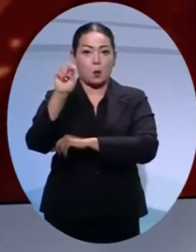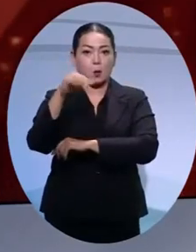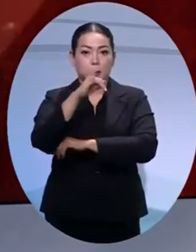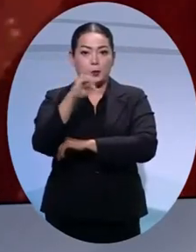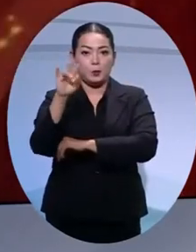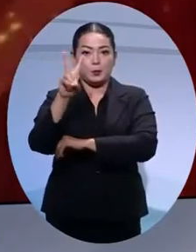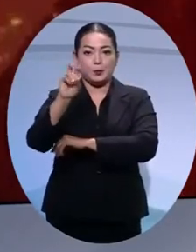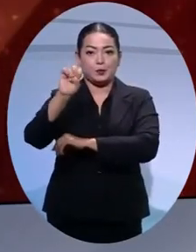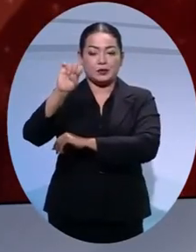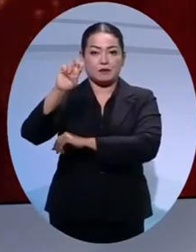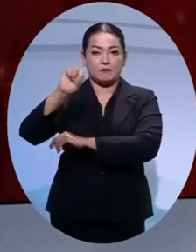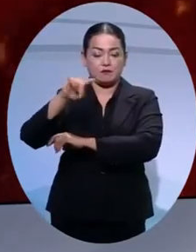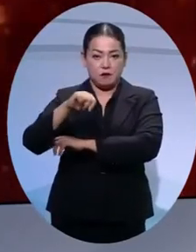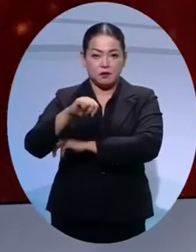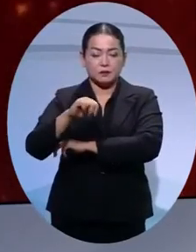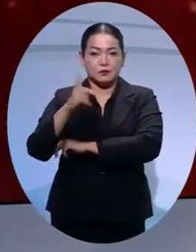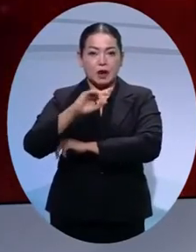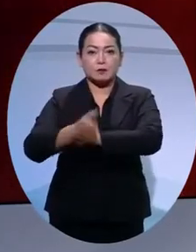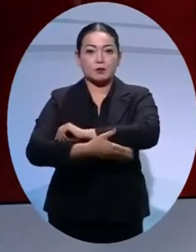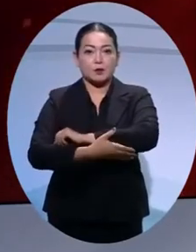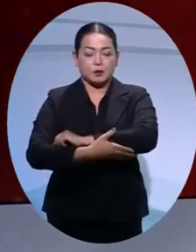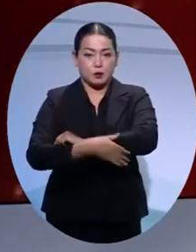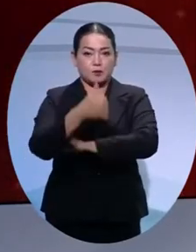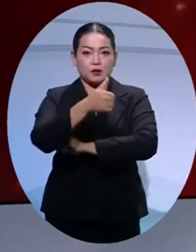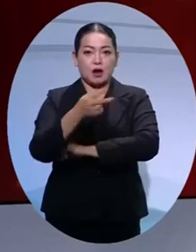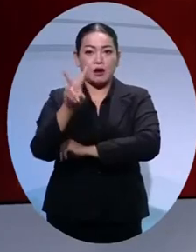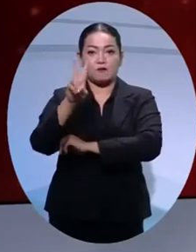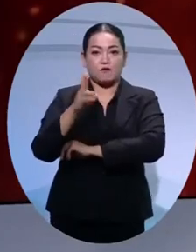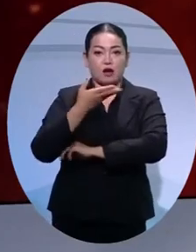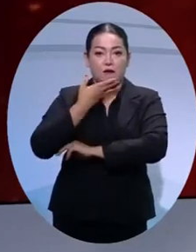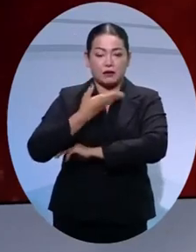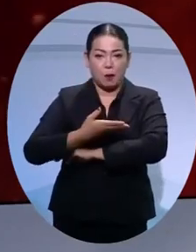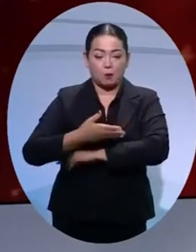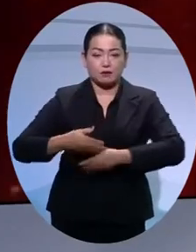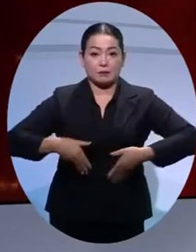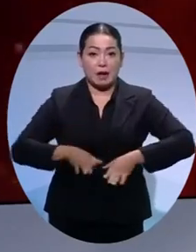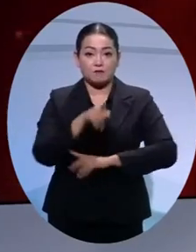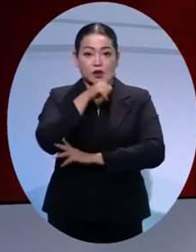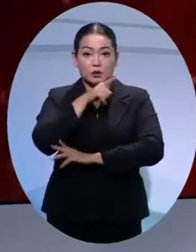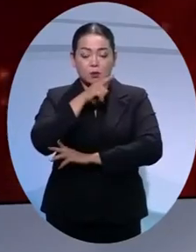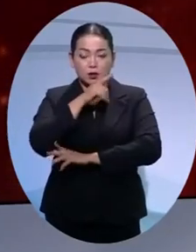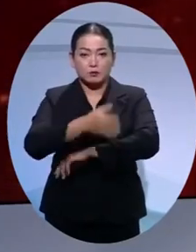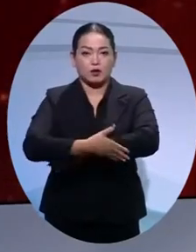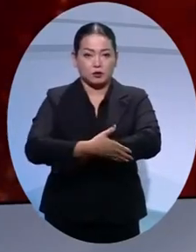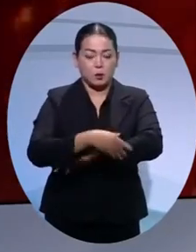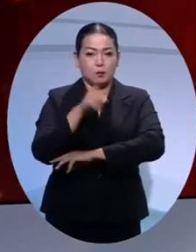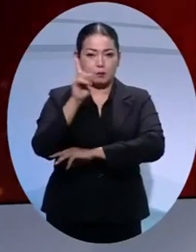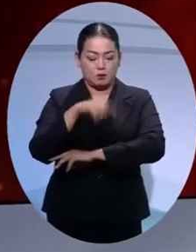niềm vui trọn vẹn cho hơn 2.000 gia đình mong con, giúp cho các cặp vợ chồng hiếm muộn được thực hiện thiên chức làm cha, làm mẹ.